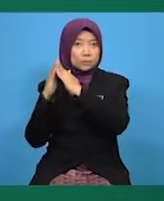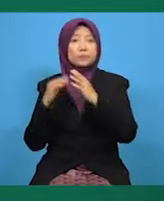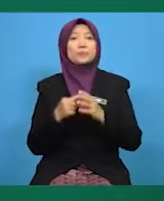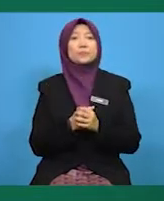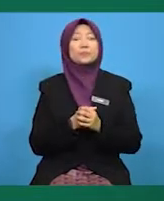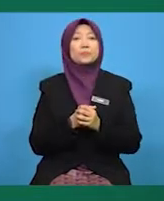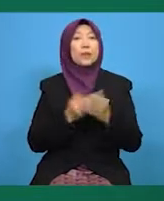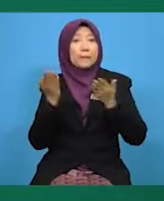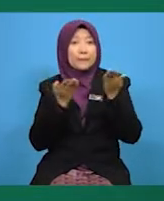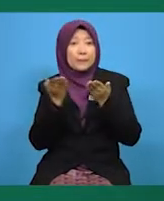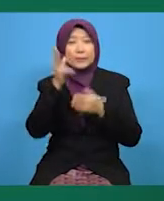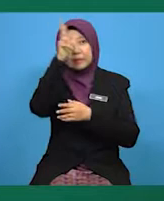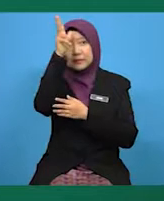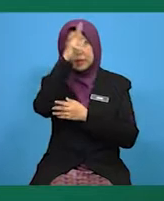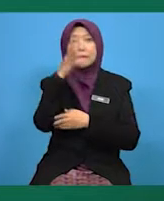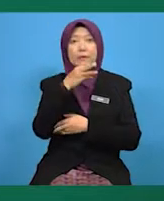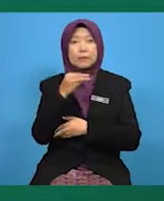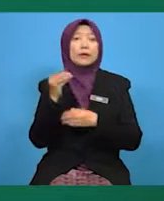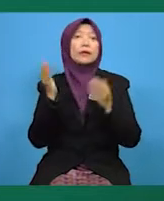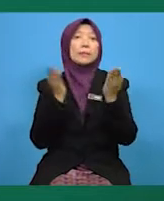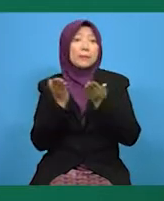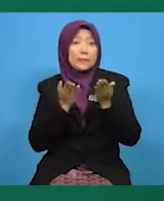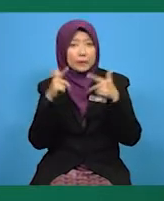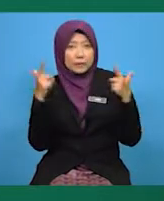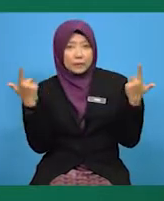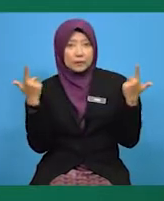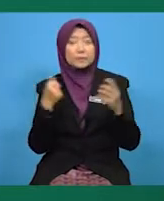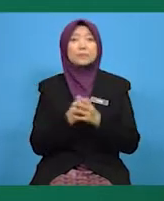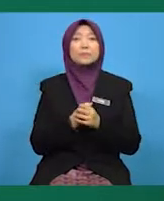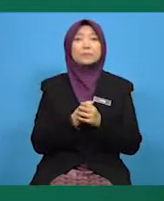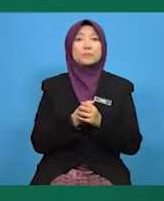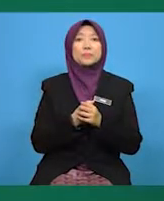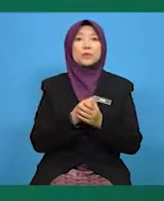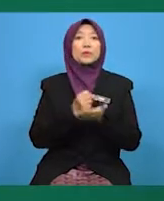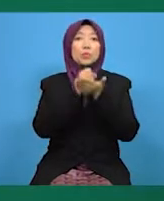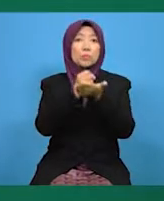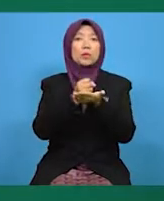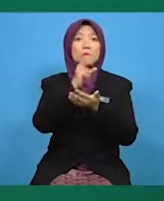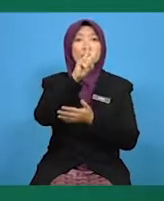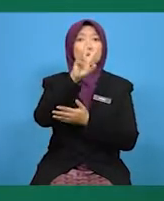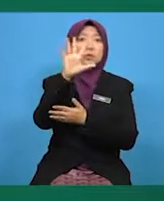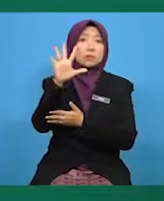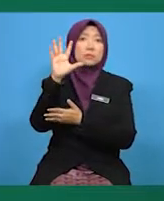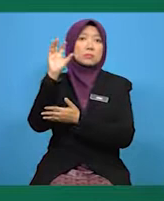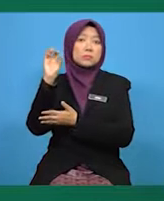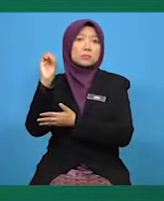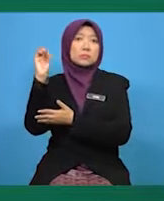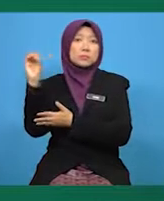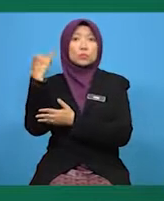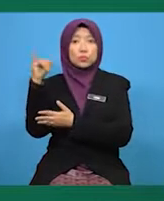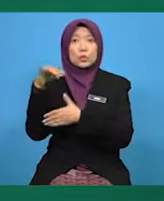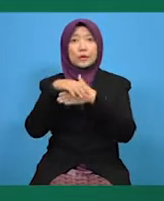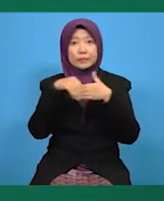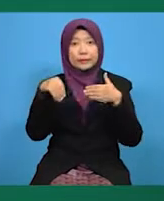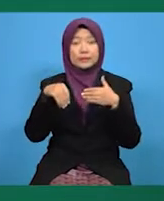perkhidmatan kerajaan dan perkhidmatan lain yang menyumbang sebanyak RM2,500 juta ringgit